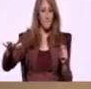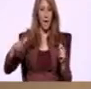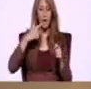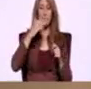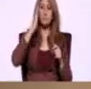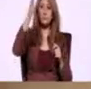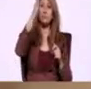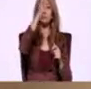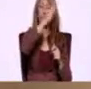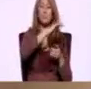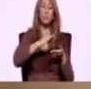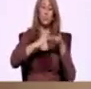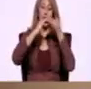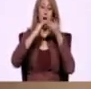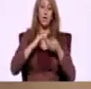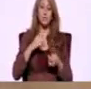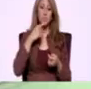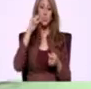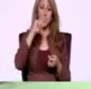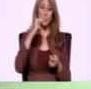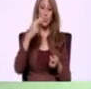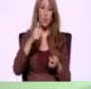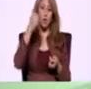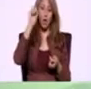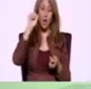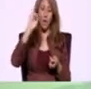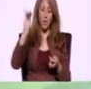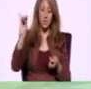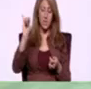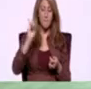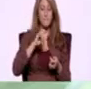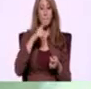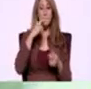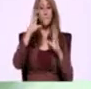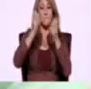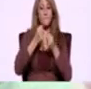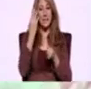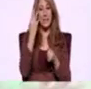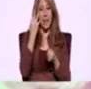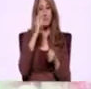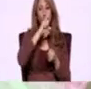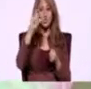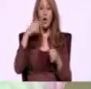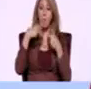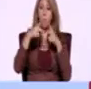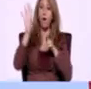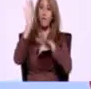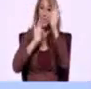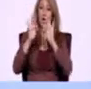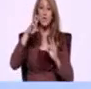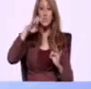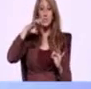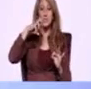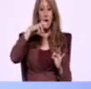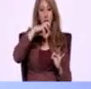وتم الاتفاق مع الدكتور عاصم رستم مستشفى أيادي المستقبل على تبني 3 حالات شهريا من مرضى السرطان. أما